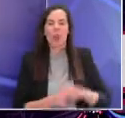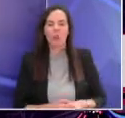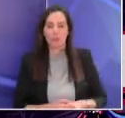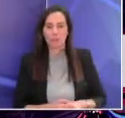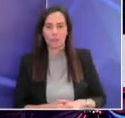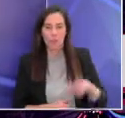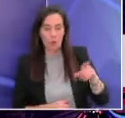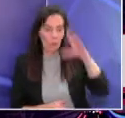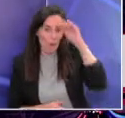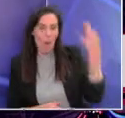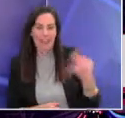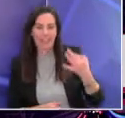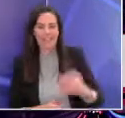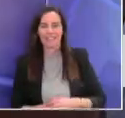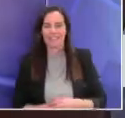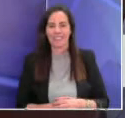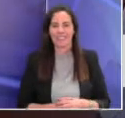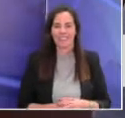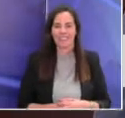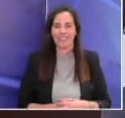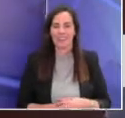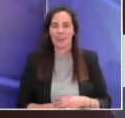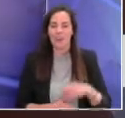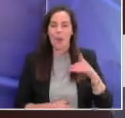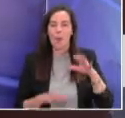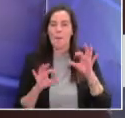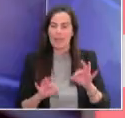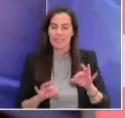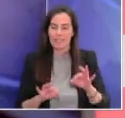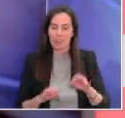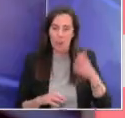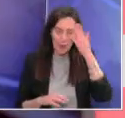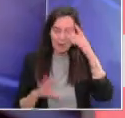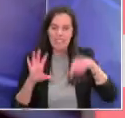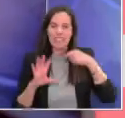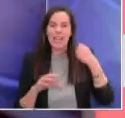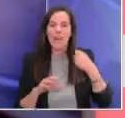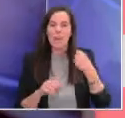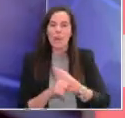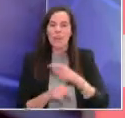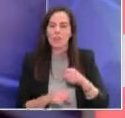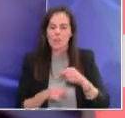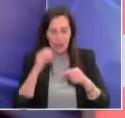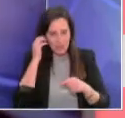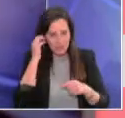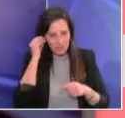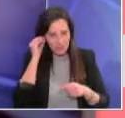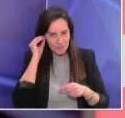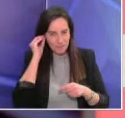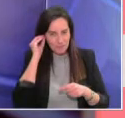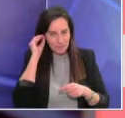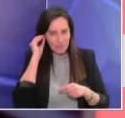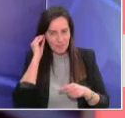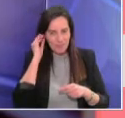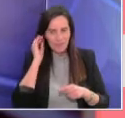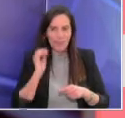הוא בחור חתיך. ברור. אוקיי. הוא בעצם הצל הסודית מכיר בסרטי פעולה שיש כאילו את זה שלוחם בשטח, ויש את